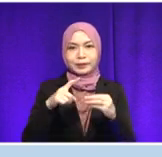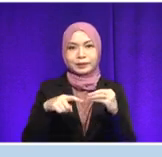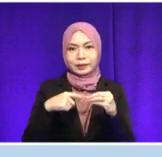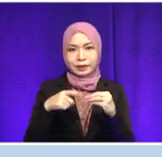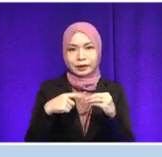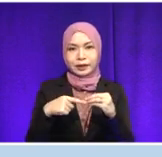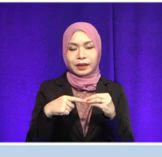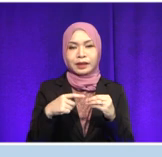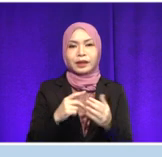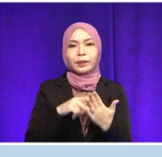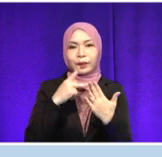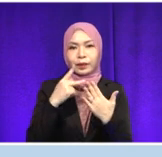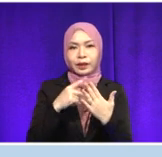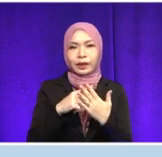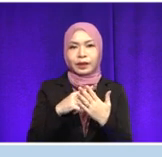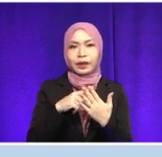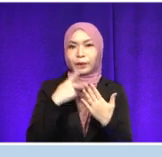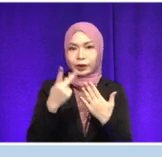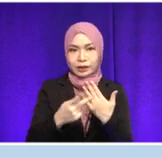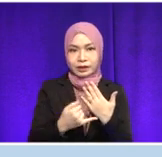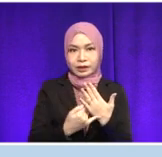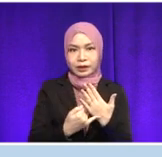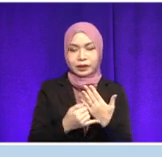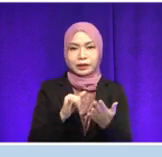ingin dihasilkan Oke pihak ketiga